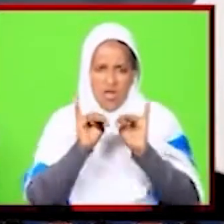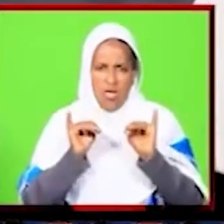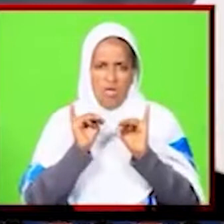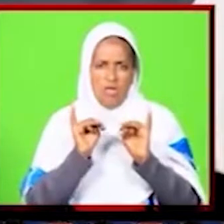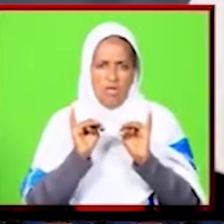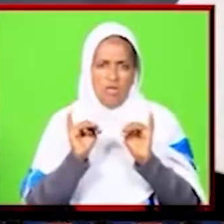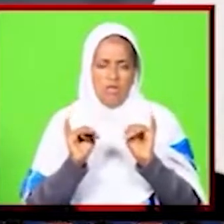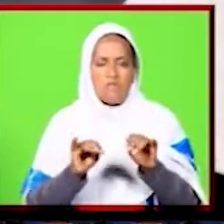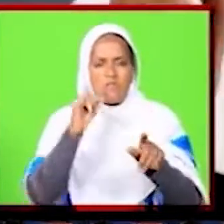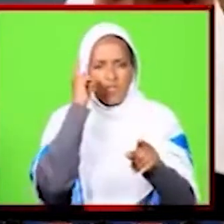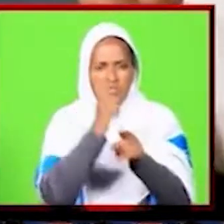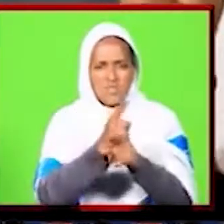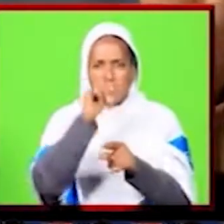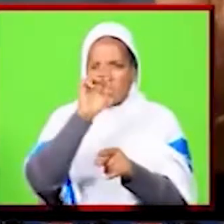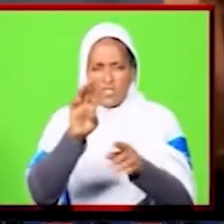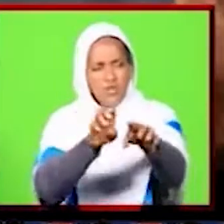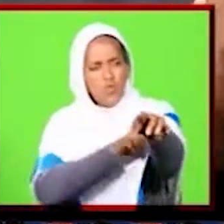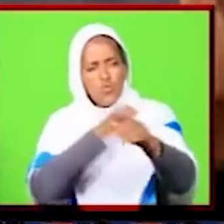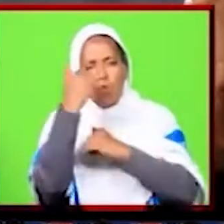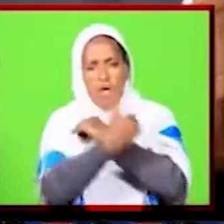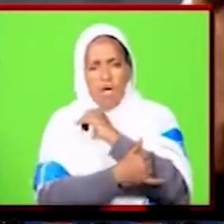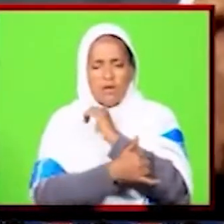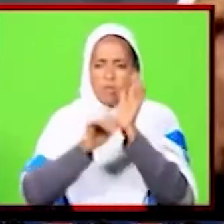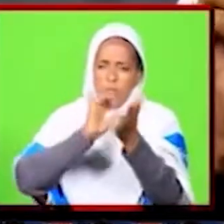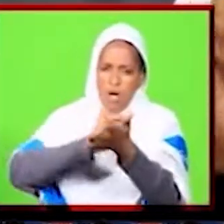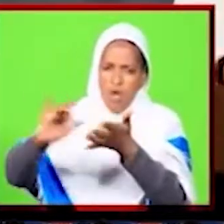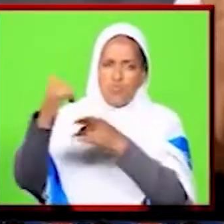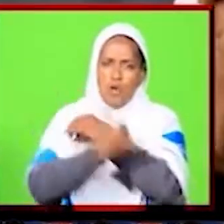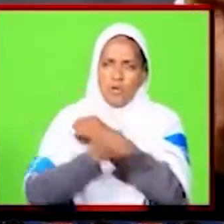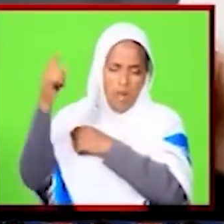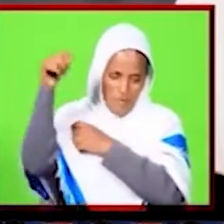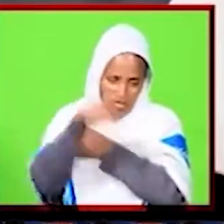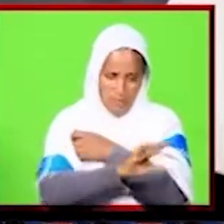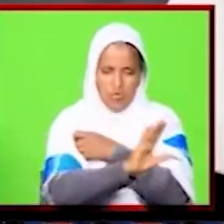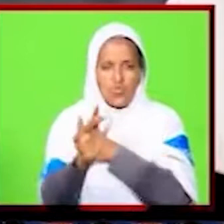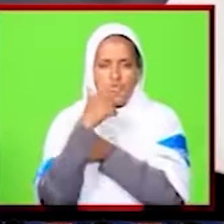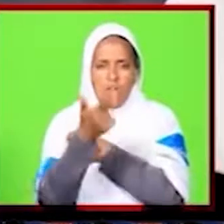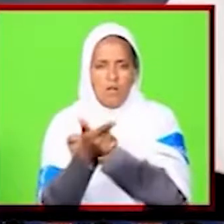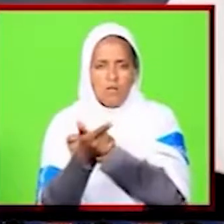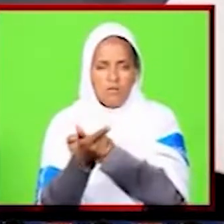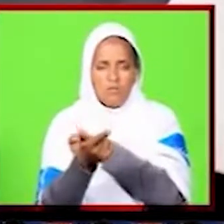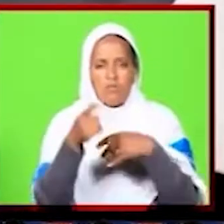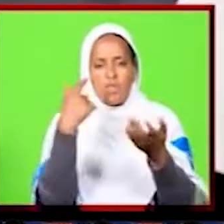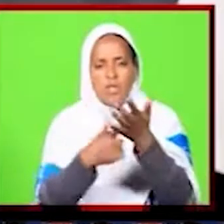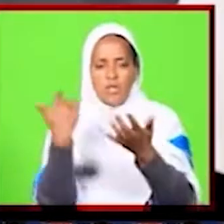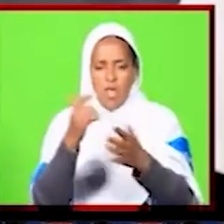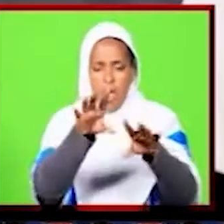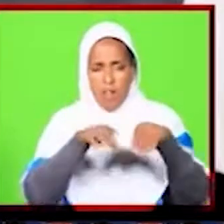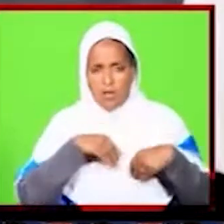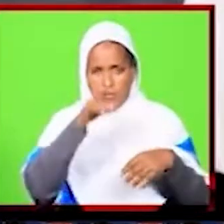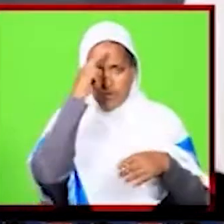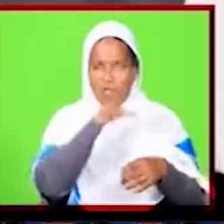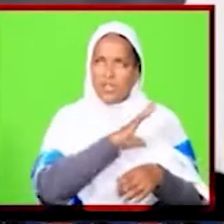የማይራሩ ጨካኞችን ንስር እንደሚበር ከሩቅ አገር ከምድረ በዳር አመጣባቸዋለሁ ይላል። እንግዲህ ቅድም እንዳልነው